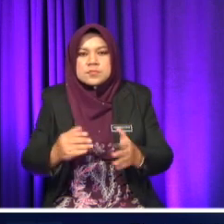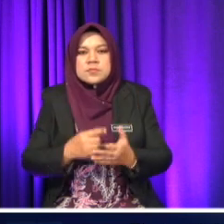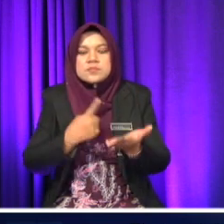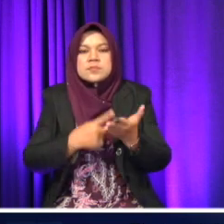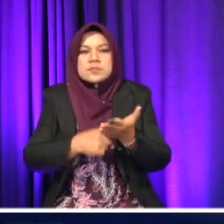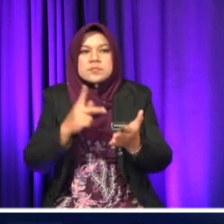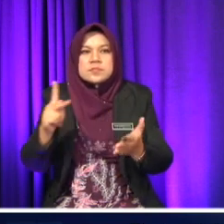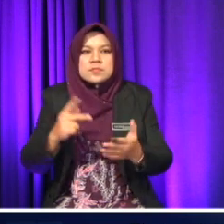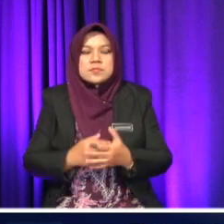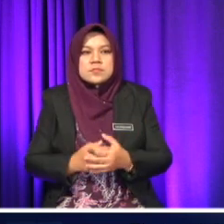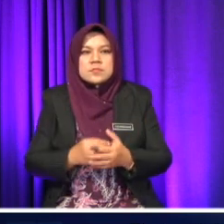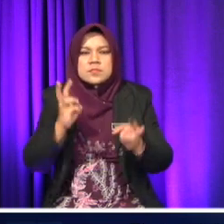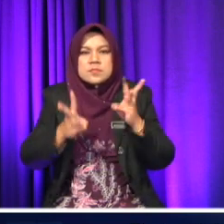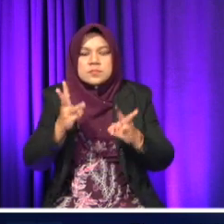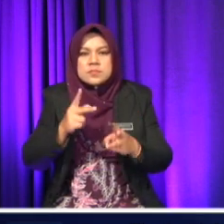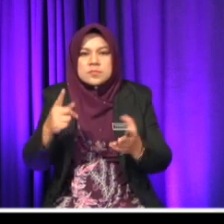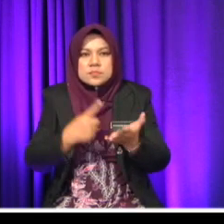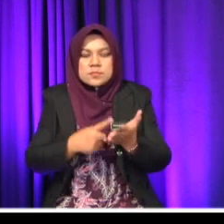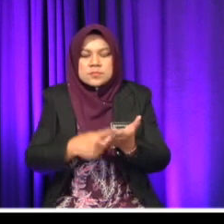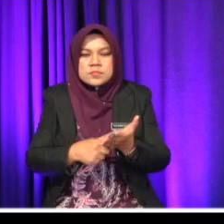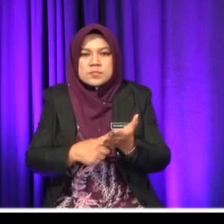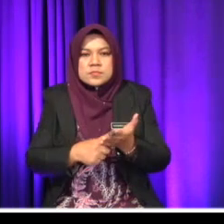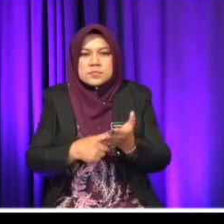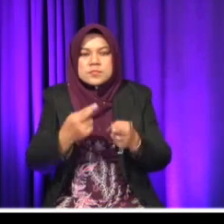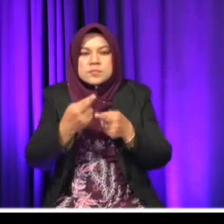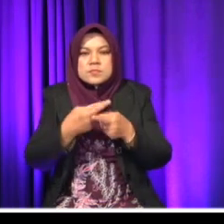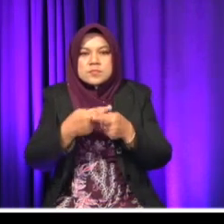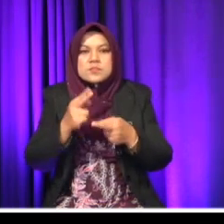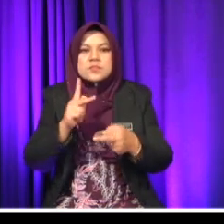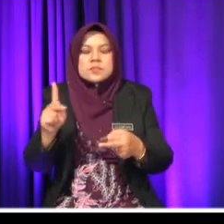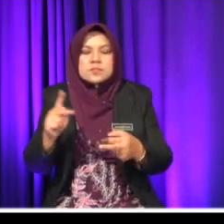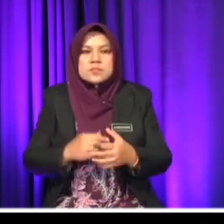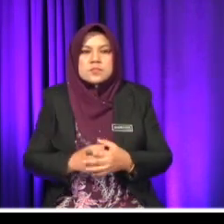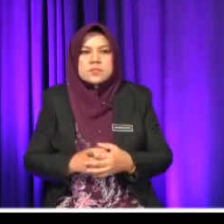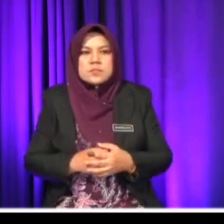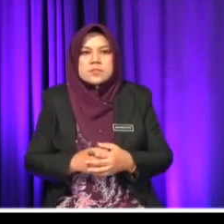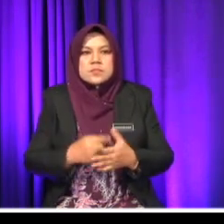jadi walaupun dekat tebingncangkan dirumuskan di situ